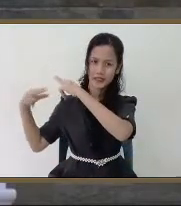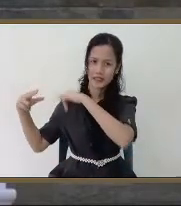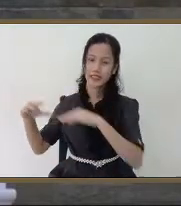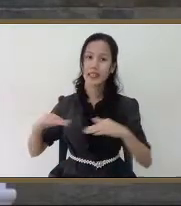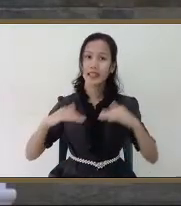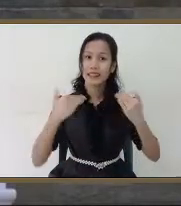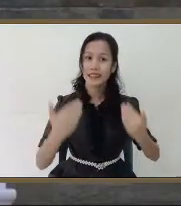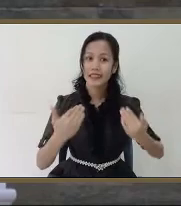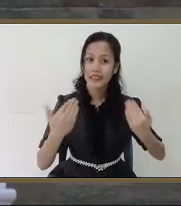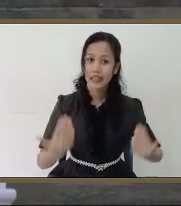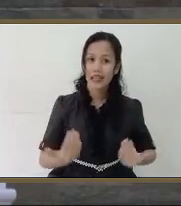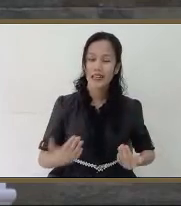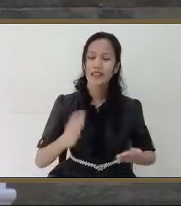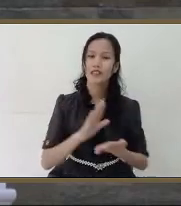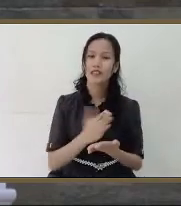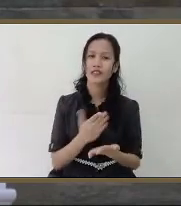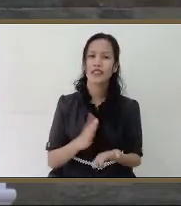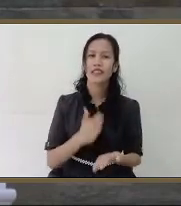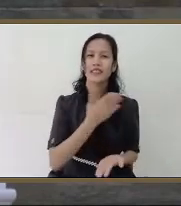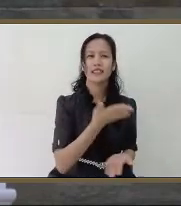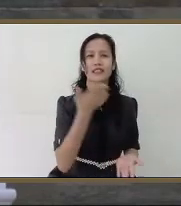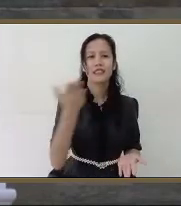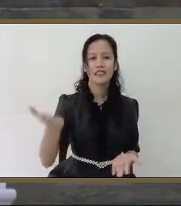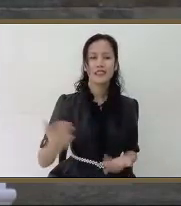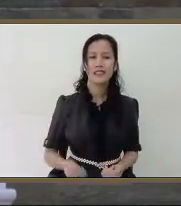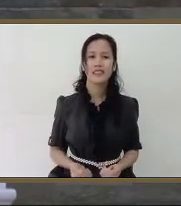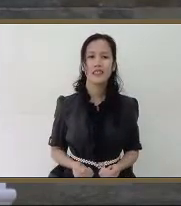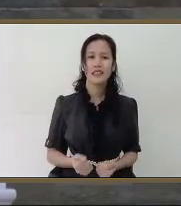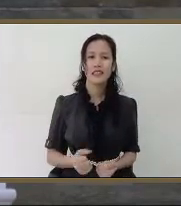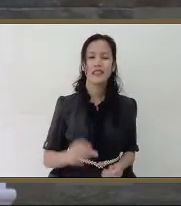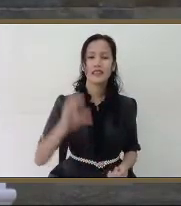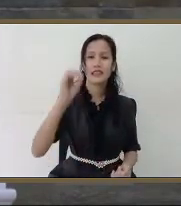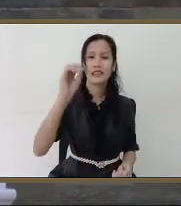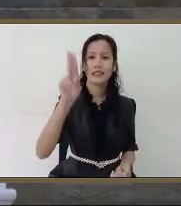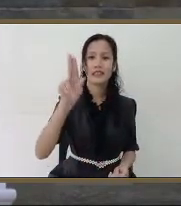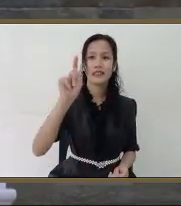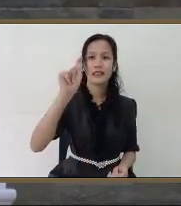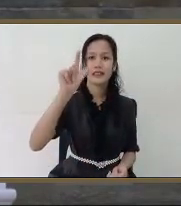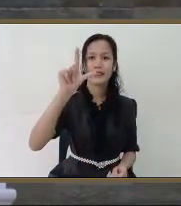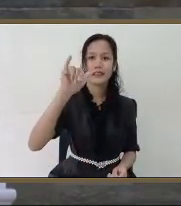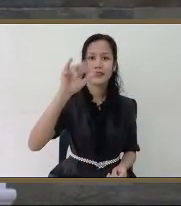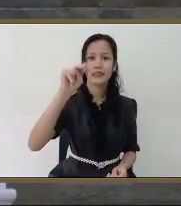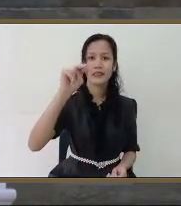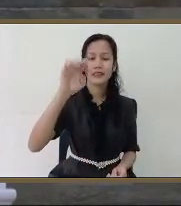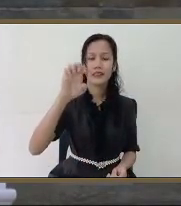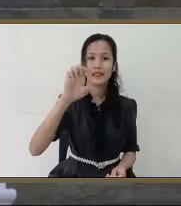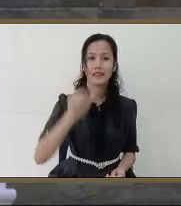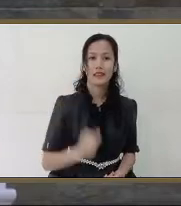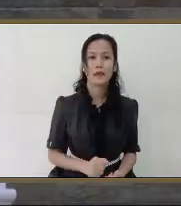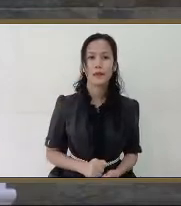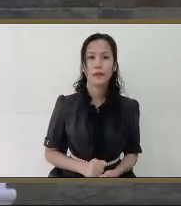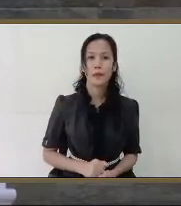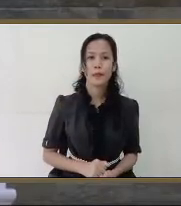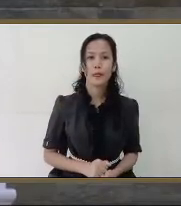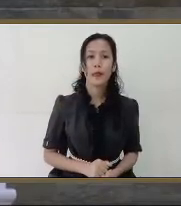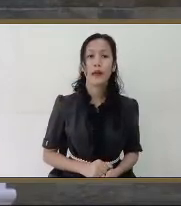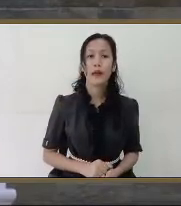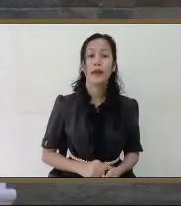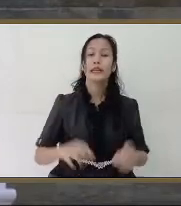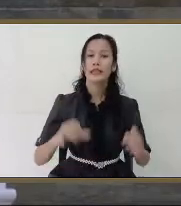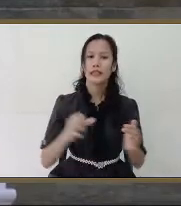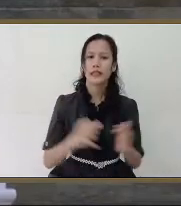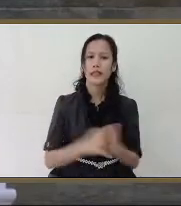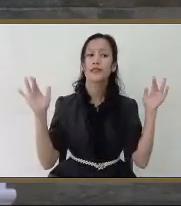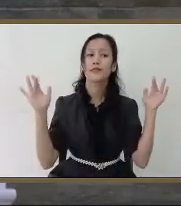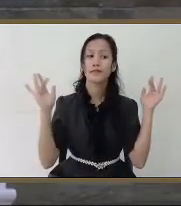po, ay may share po ako sa inyo na outline naman po regarding spirit na may halintulad sa